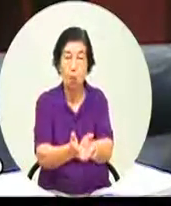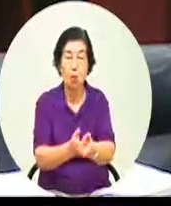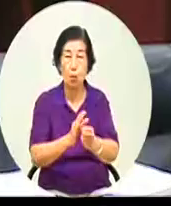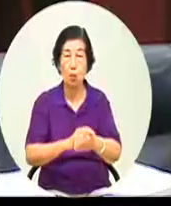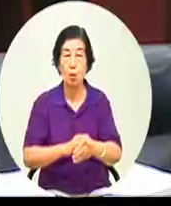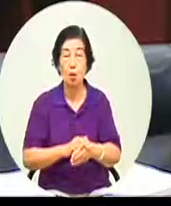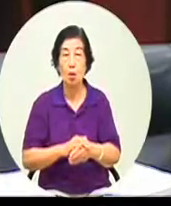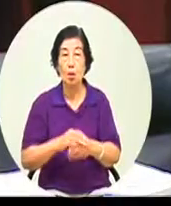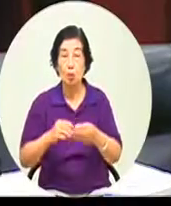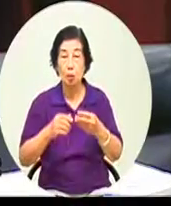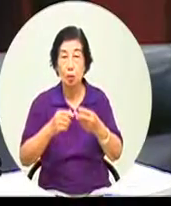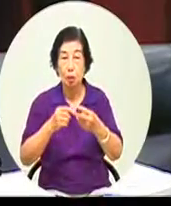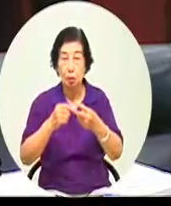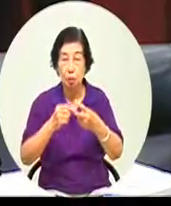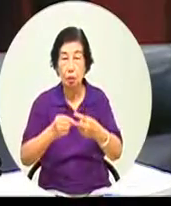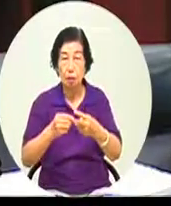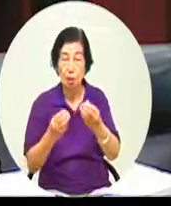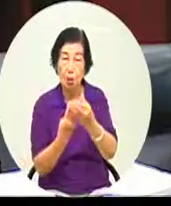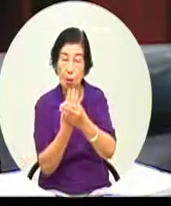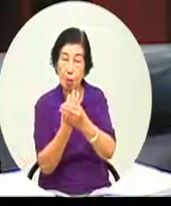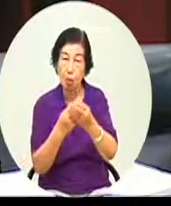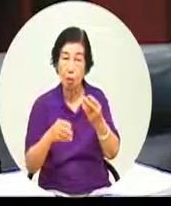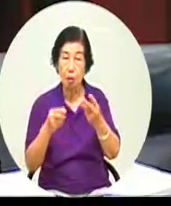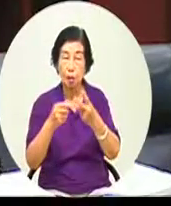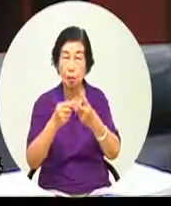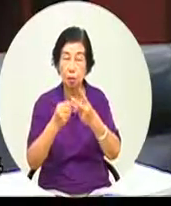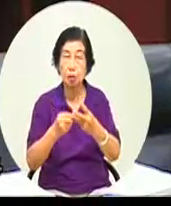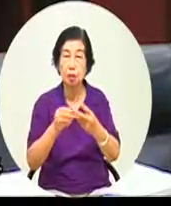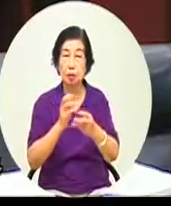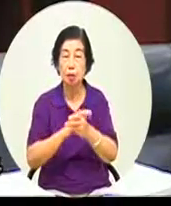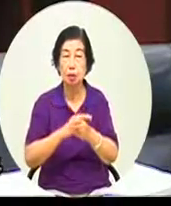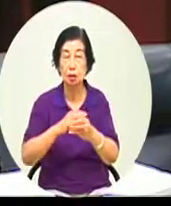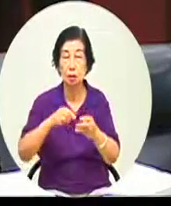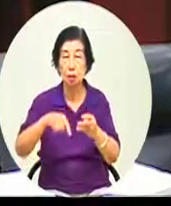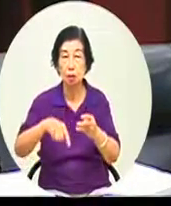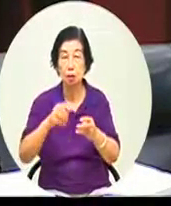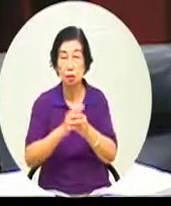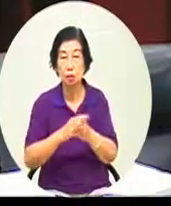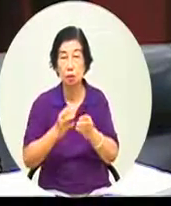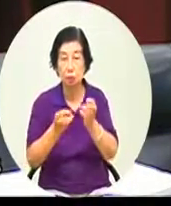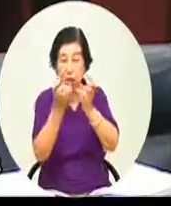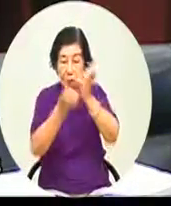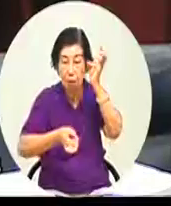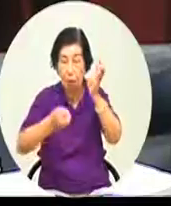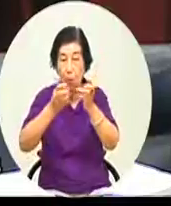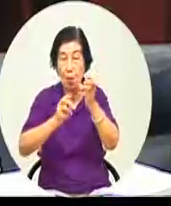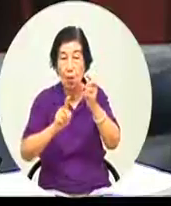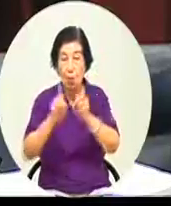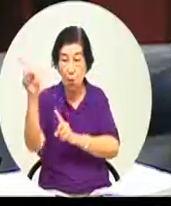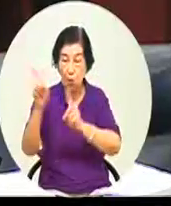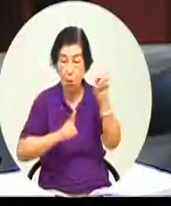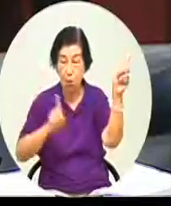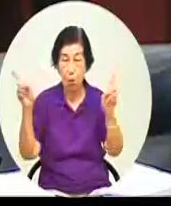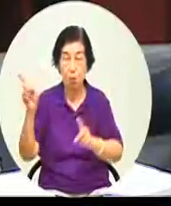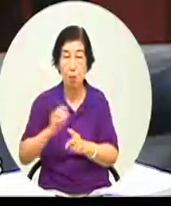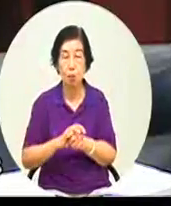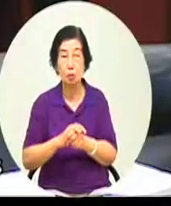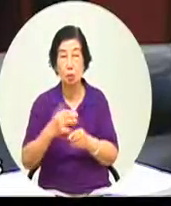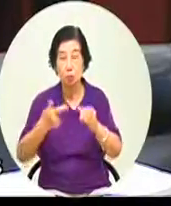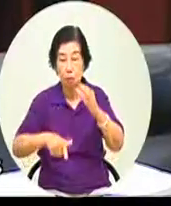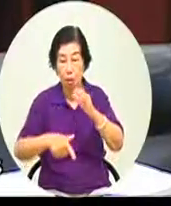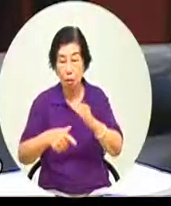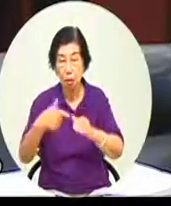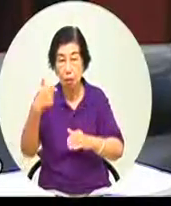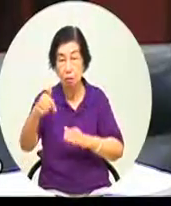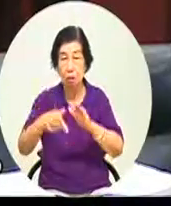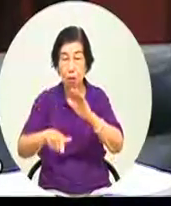藤枝，风景区个开放，第四就是按六股隧道一定爱开放。所以讲真感